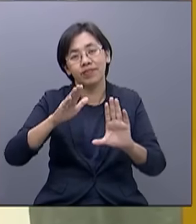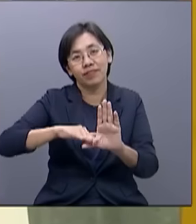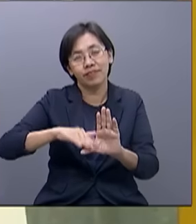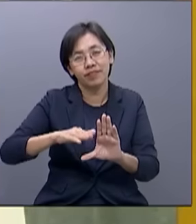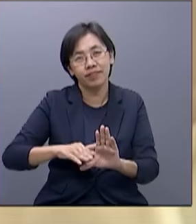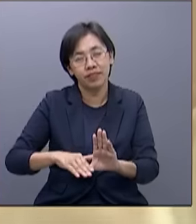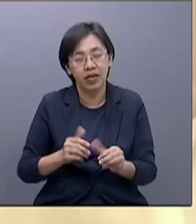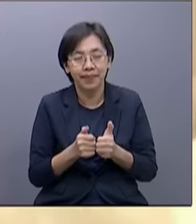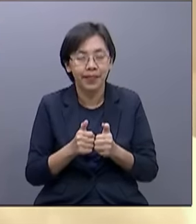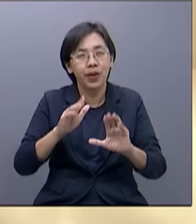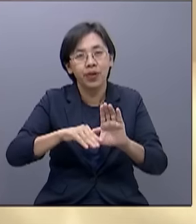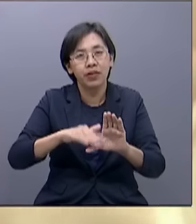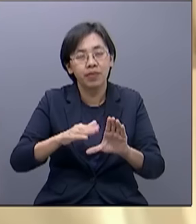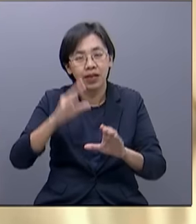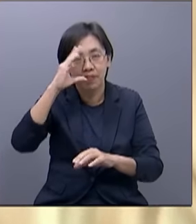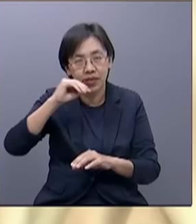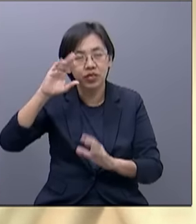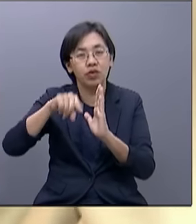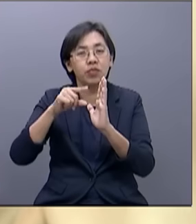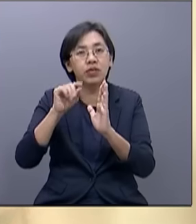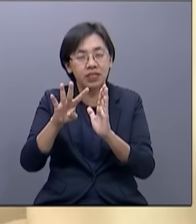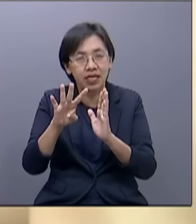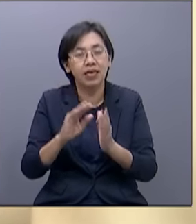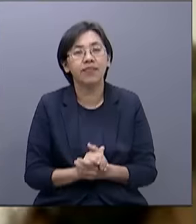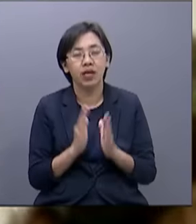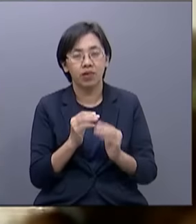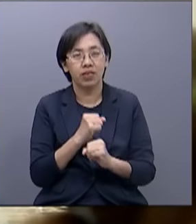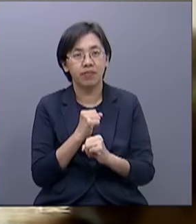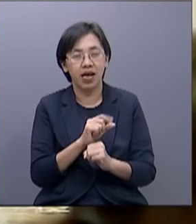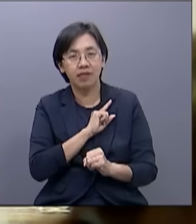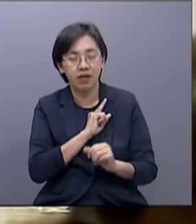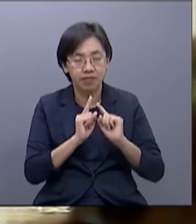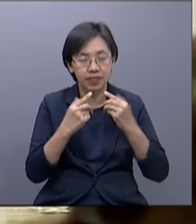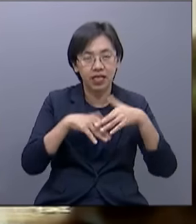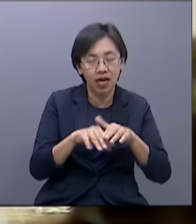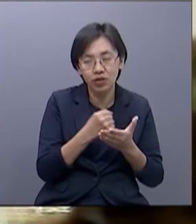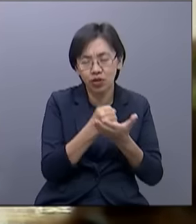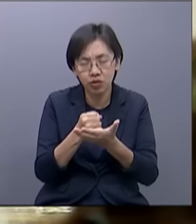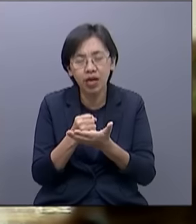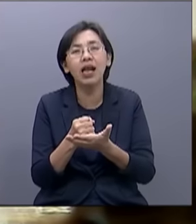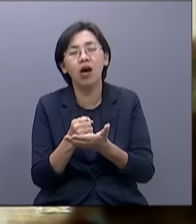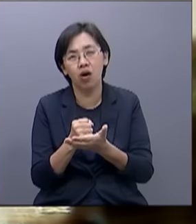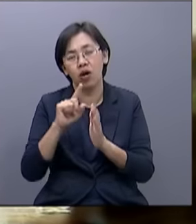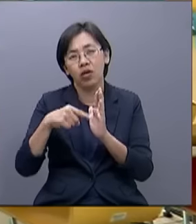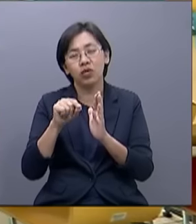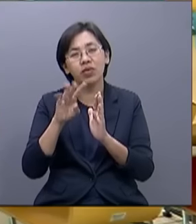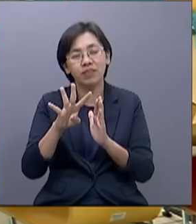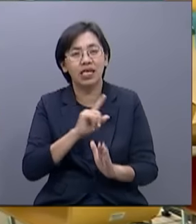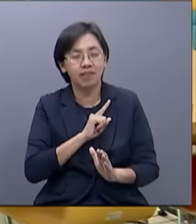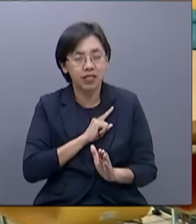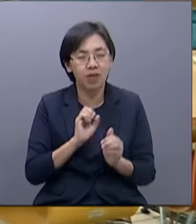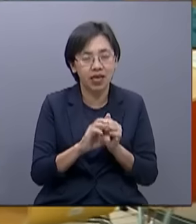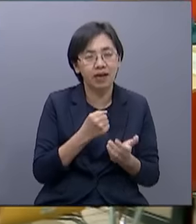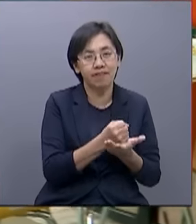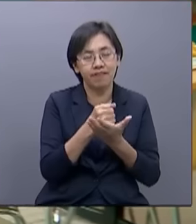ร่วมโครงการตลอด 24ช่วโมงพร้อมกับเตรียมเจ้าหน้าที่รับเรื่องประสานงานให้ความช่วยเหลือตลอด 24ชั่วโมงเช่นกัน